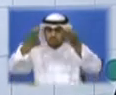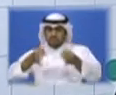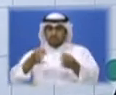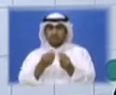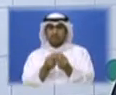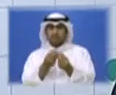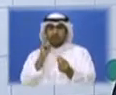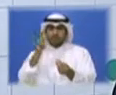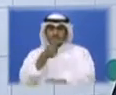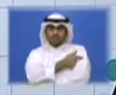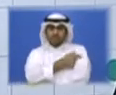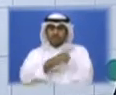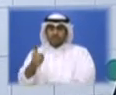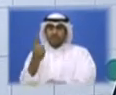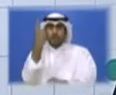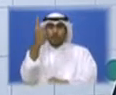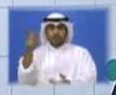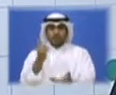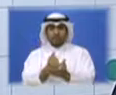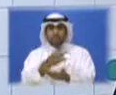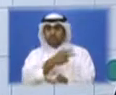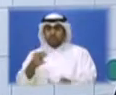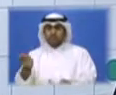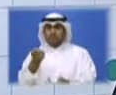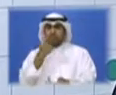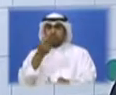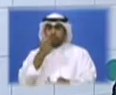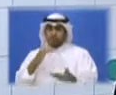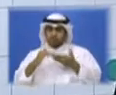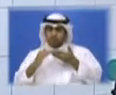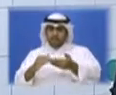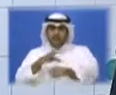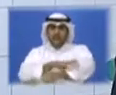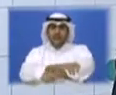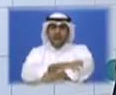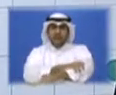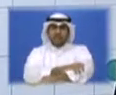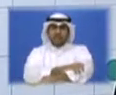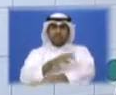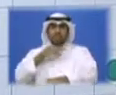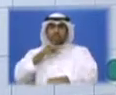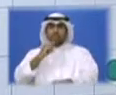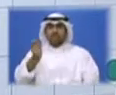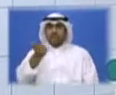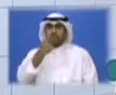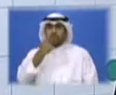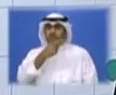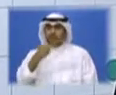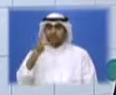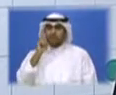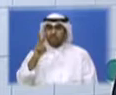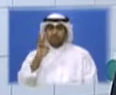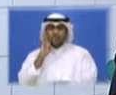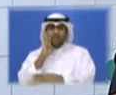ما يحتاج يروح البيت، من نص ساعة لأكثر لمدة شهر تقريبا تركز على العلاج، هو العلاج اليومي في كل